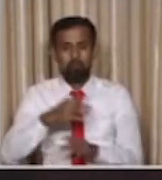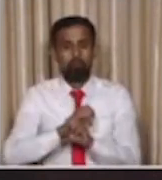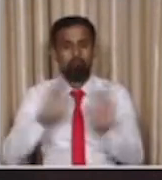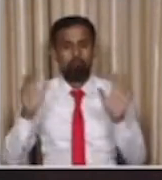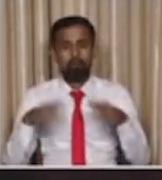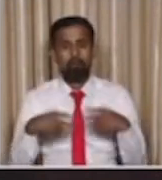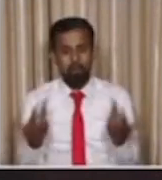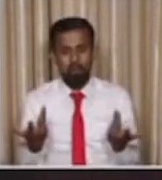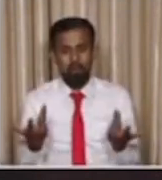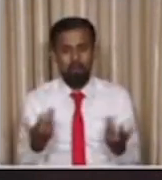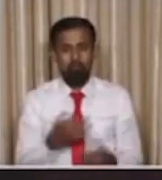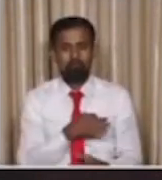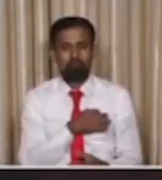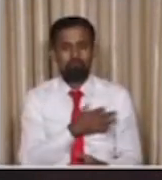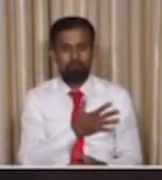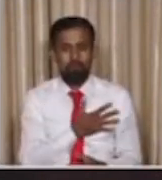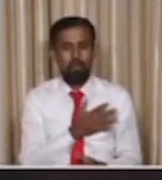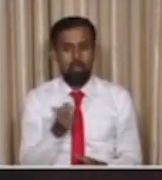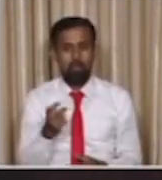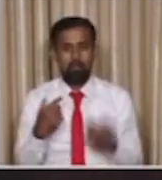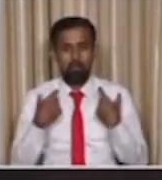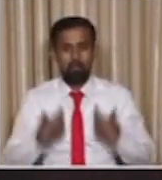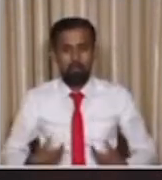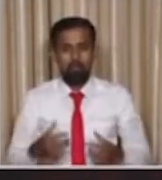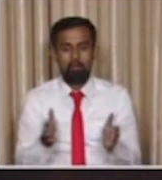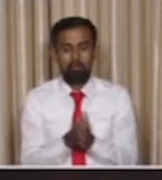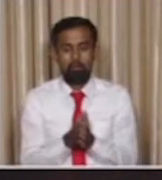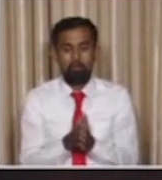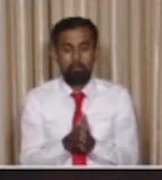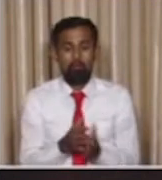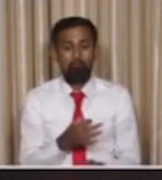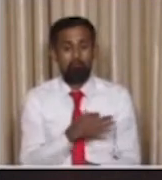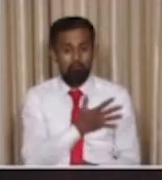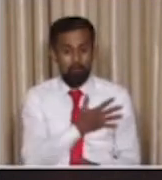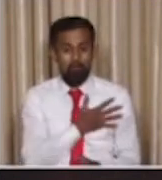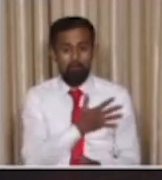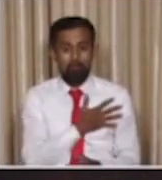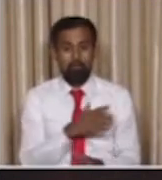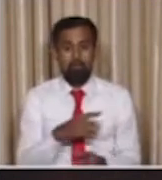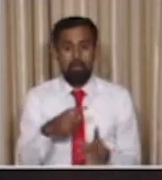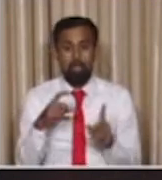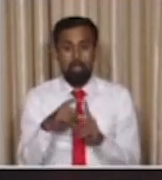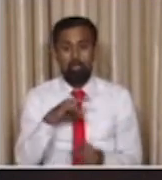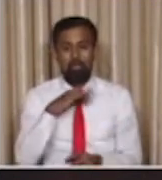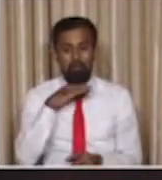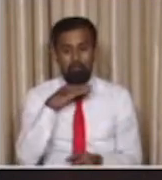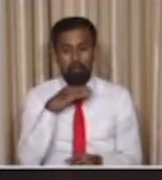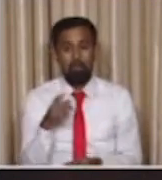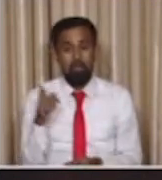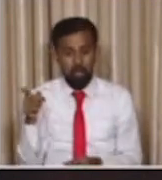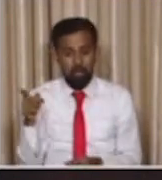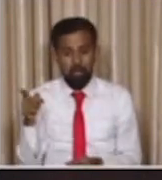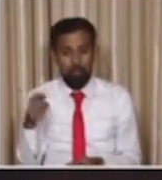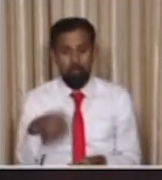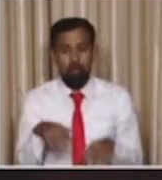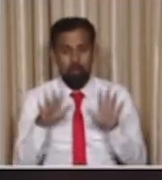එන්නේ නෑ මේ වෛරයක් තියෙන රාජපක්ෂරුත් එක්ක මේ වෛරය ගන්නෙ මේ ඩොලර් කාක්කෝ තමයි මේක කරගෙන යන්නේ ඒක නිසා